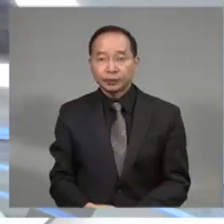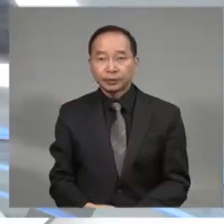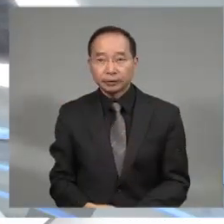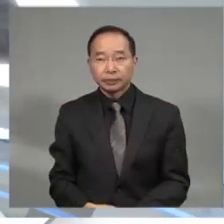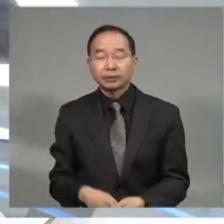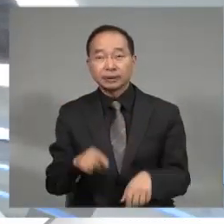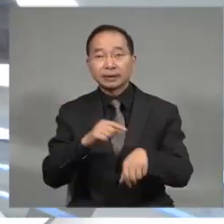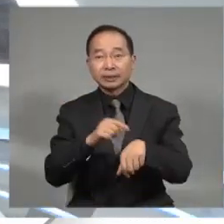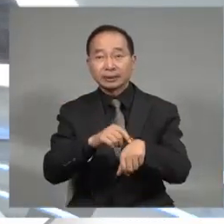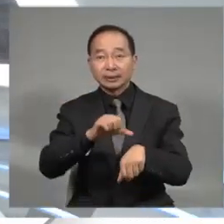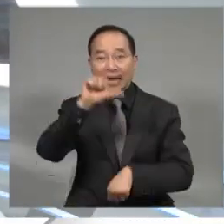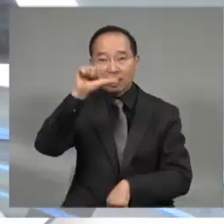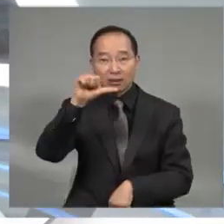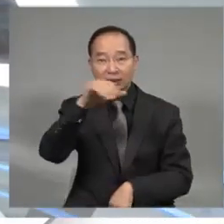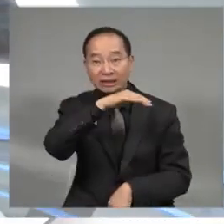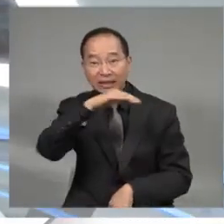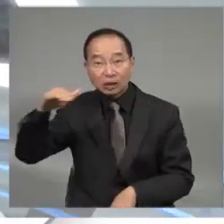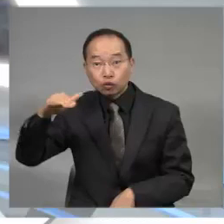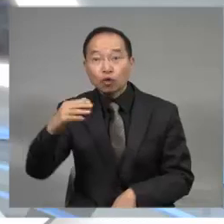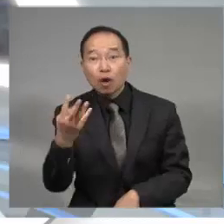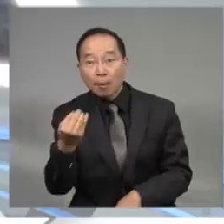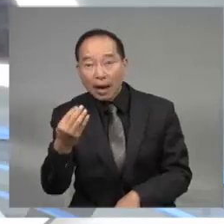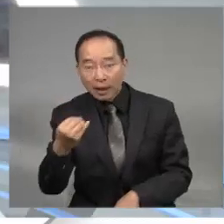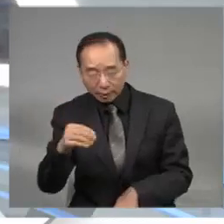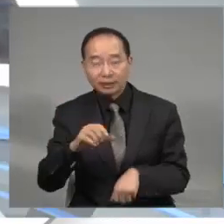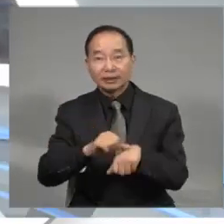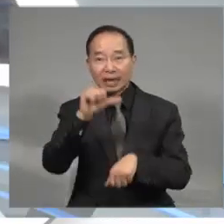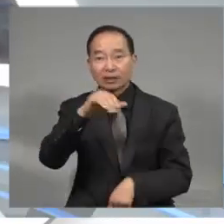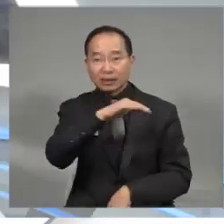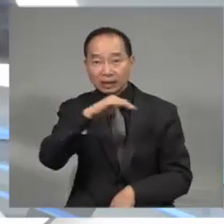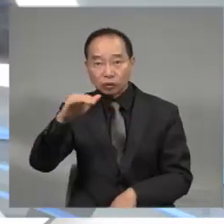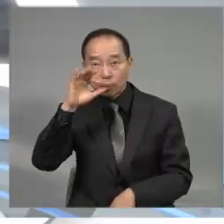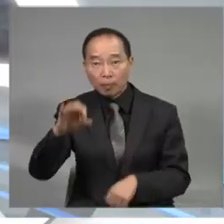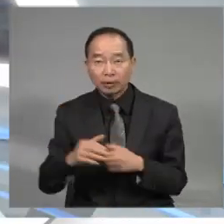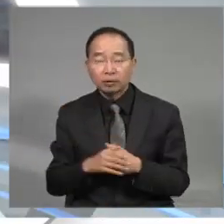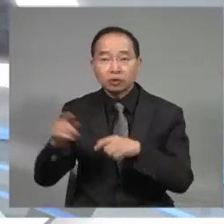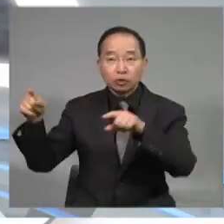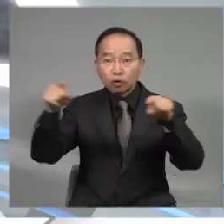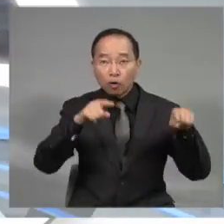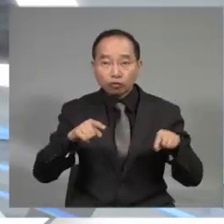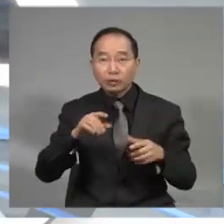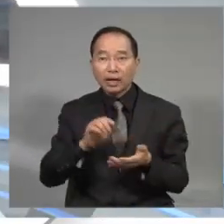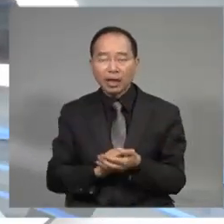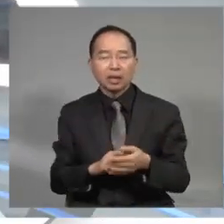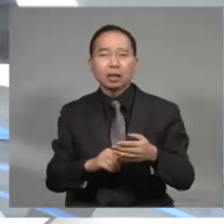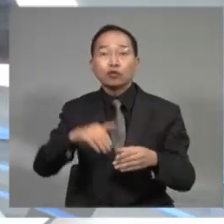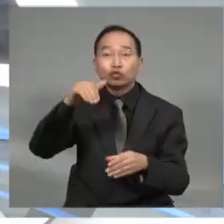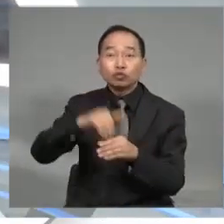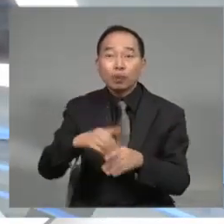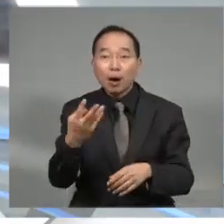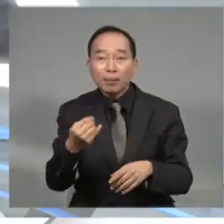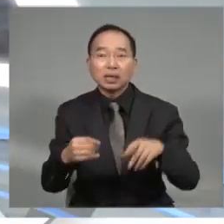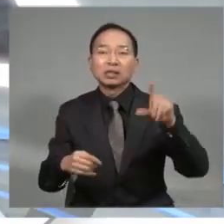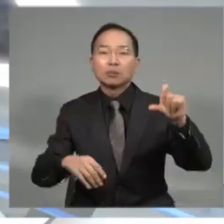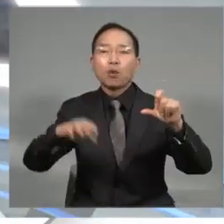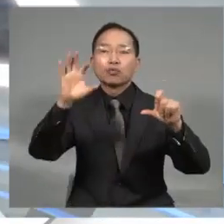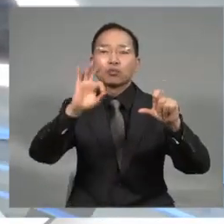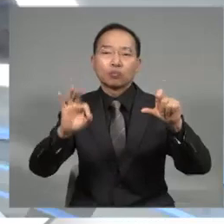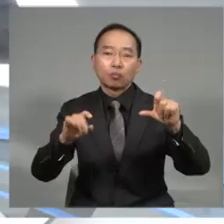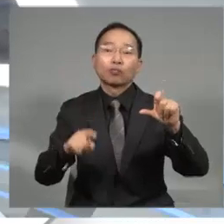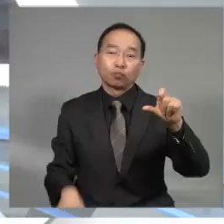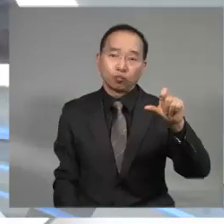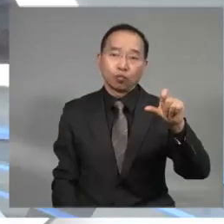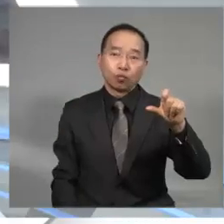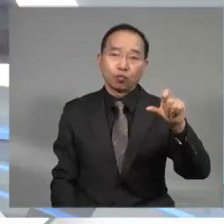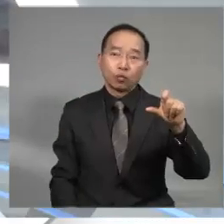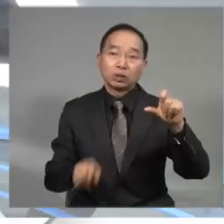5시 기준 사전투표율 전해드리겠습니다. 현재 5시 기준 보면요. 전국에 15.8% 사전투표율 기록하고